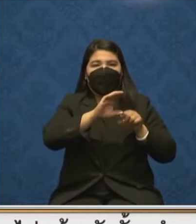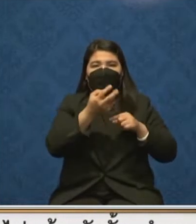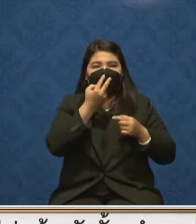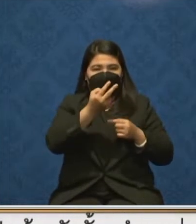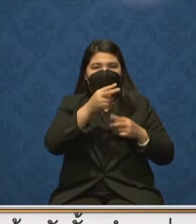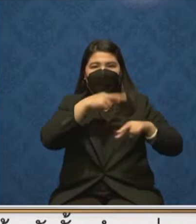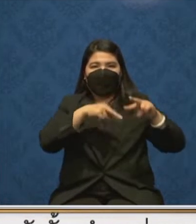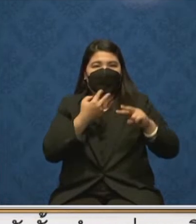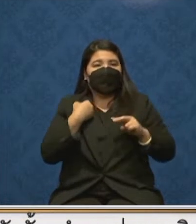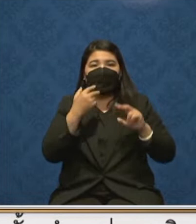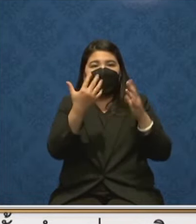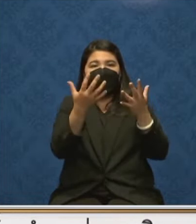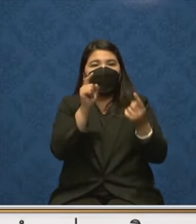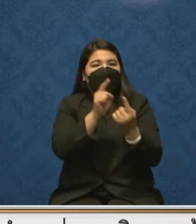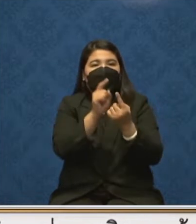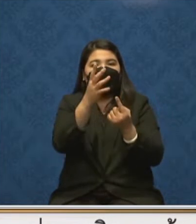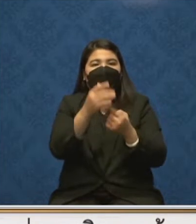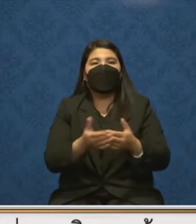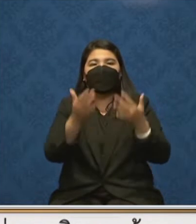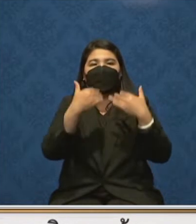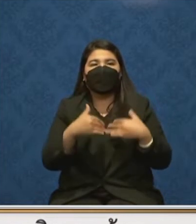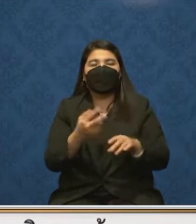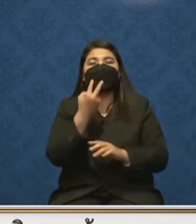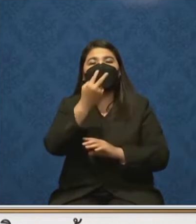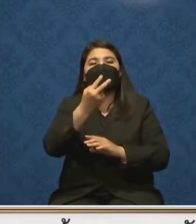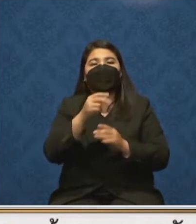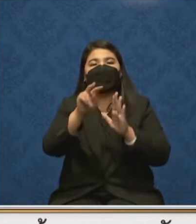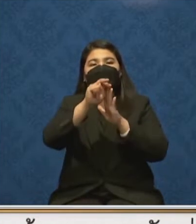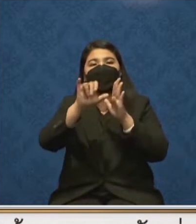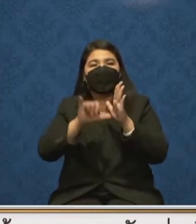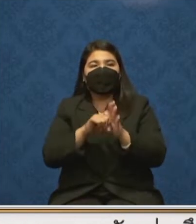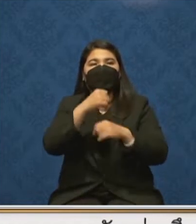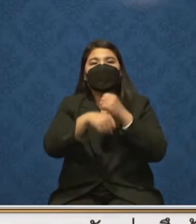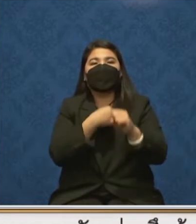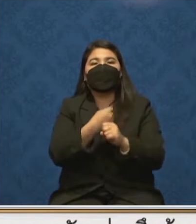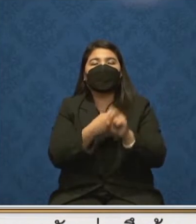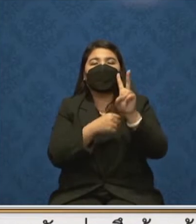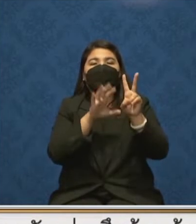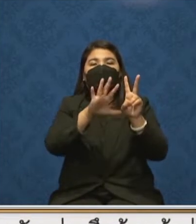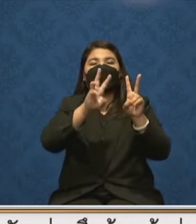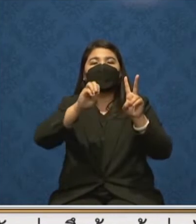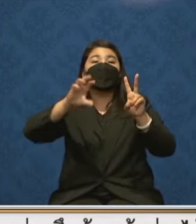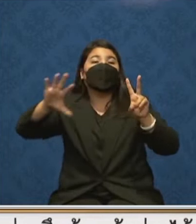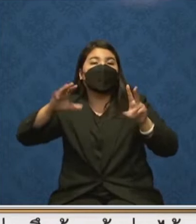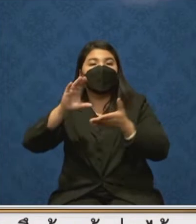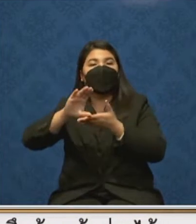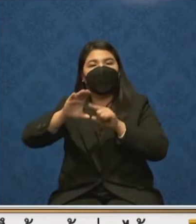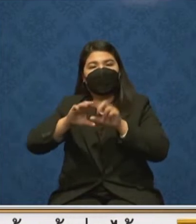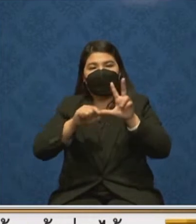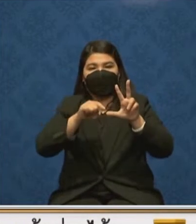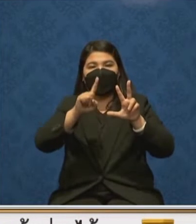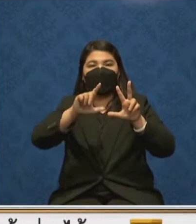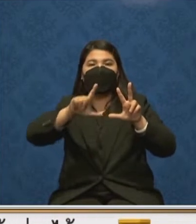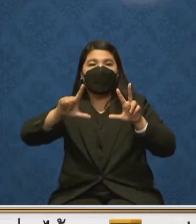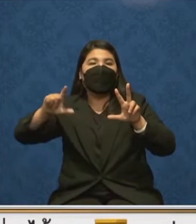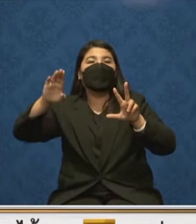ไดอพปรายเรื่องนี้มาดูขป 65 กค่ะของป 65 เป็ปีที่งบประมาณรายจ่ายต่ำมากนะคะ3.11 ลนล้บ